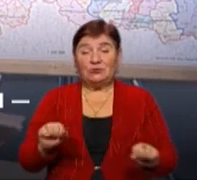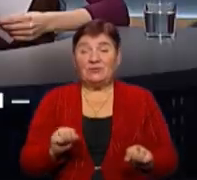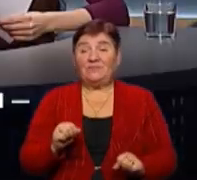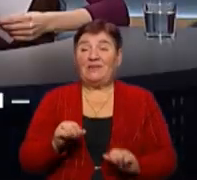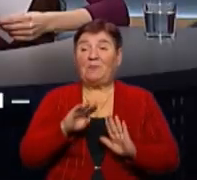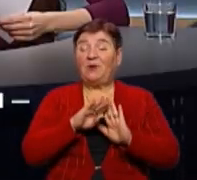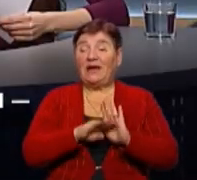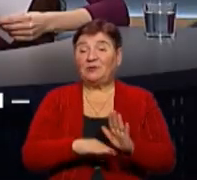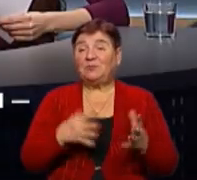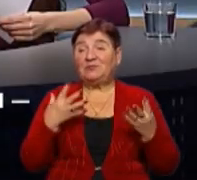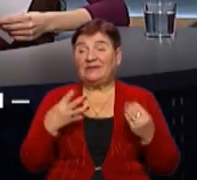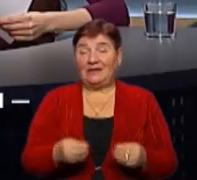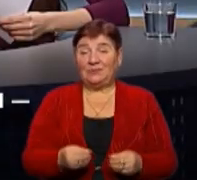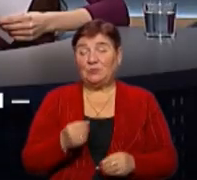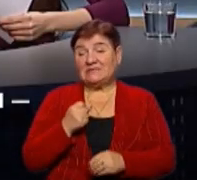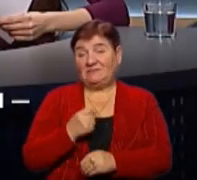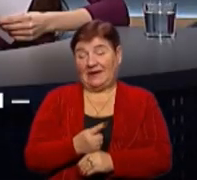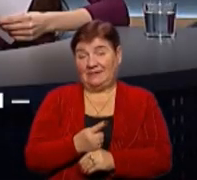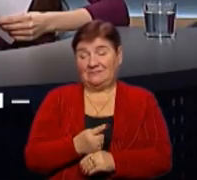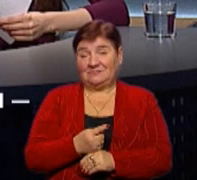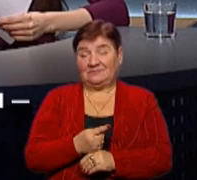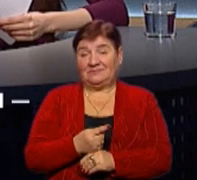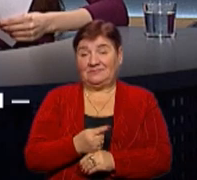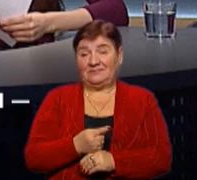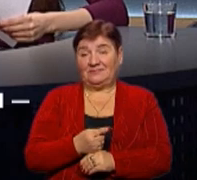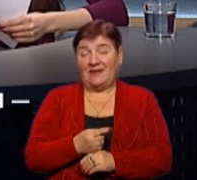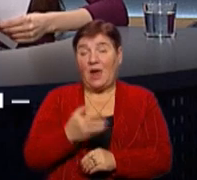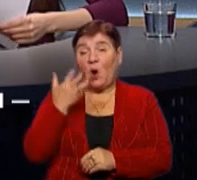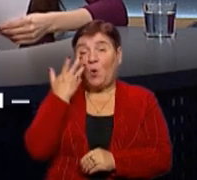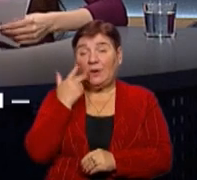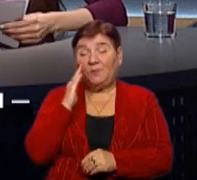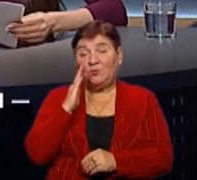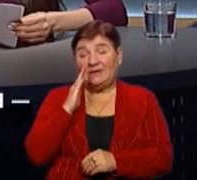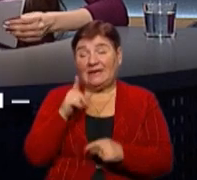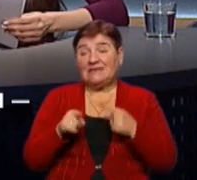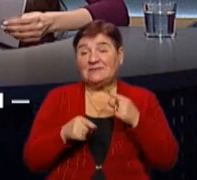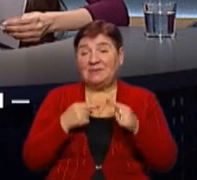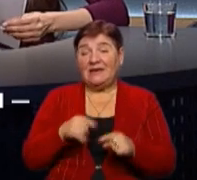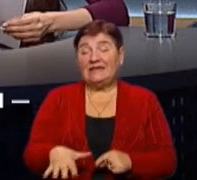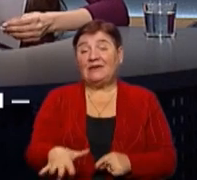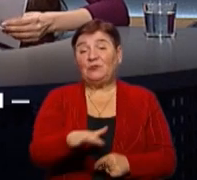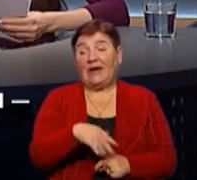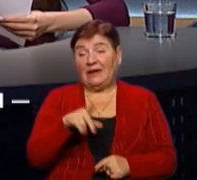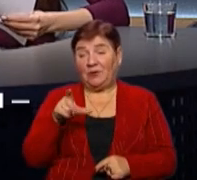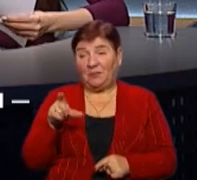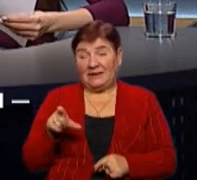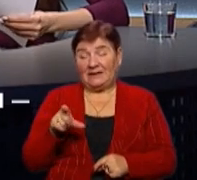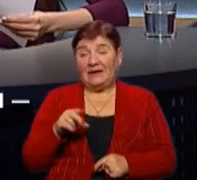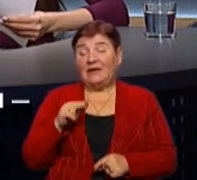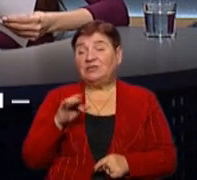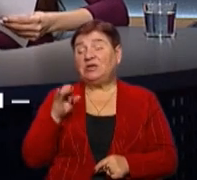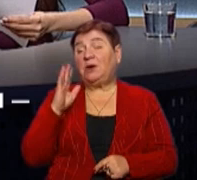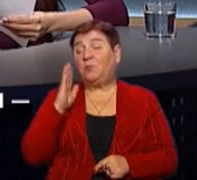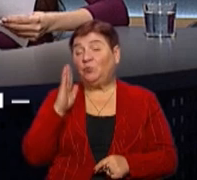неї на порядку денному з важливих завдань. Коли буде наступне засідання Ради територіальних громад? Чи будуть